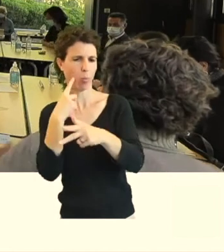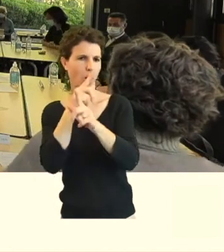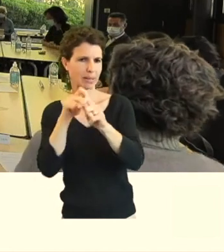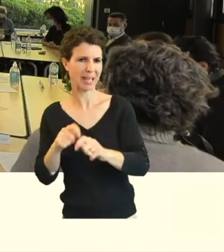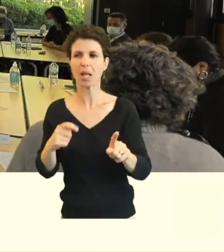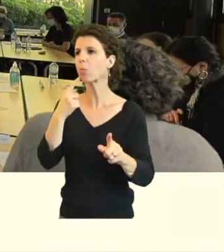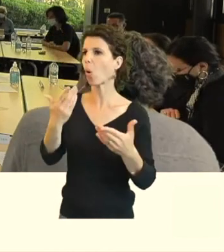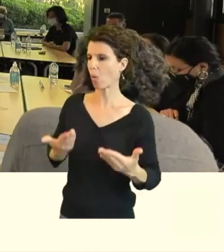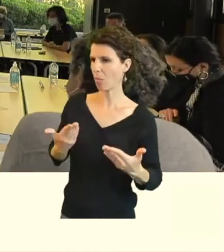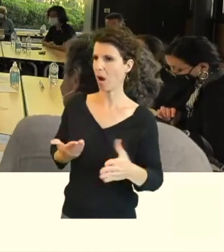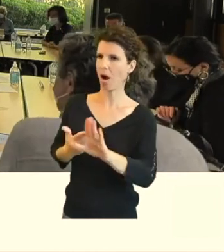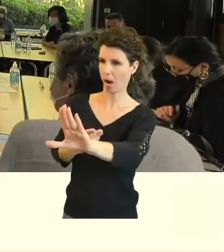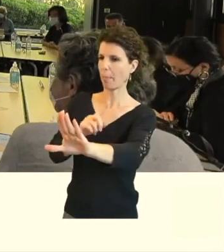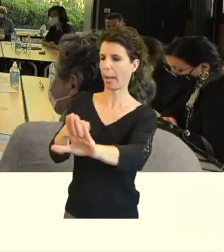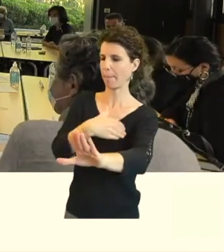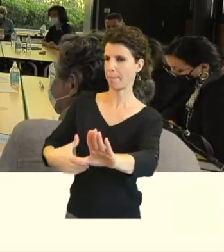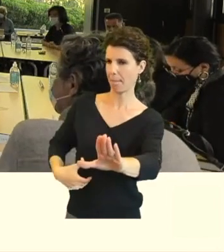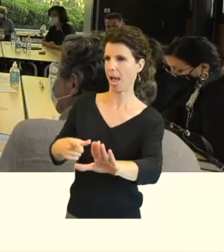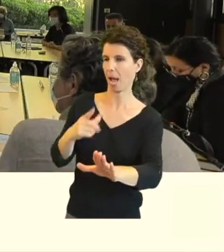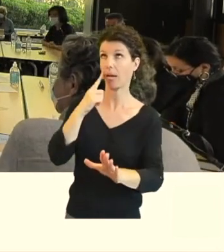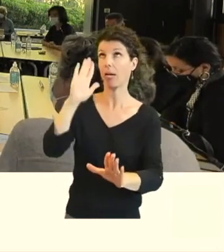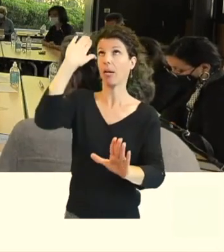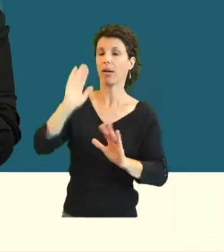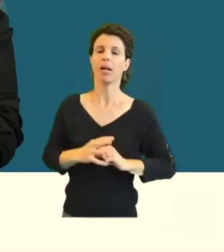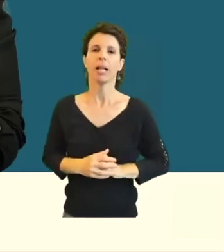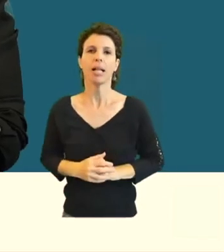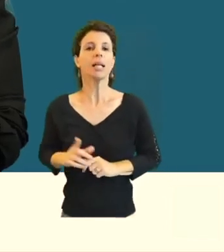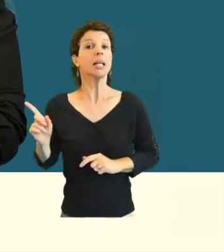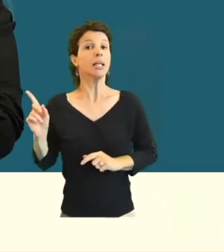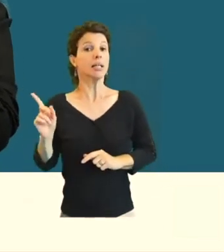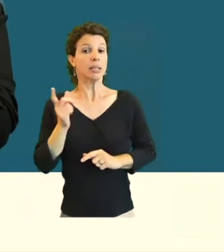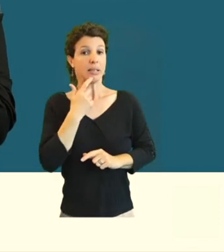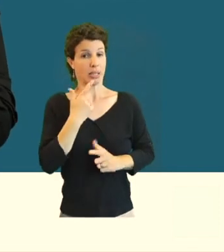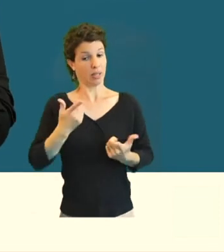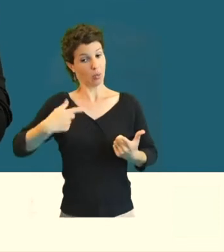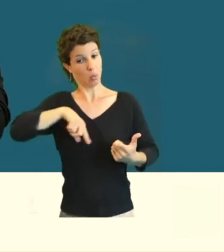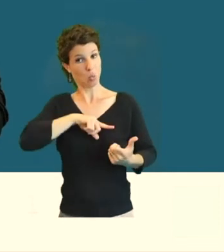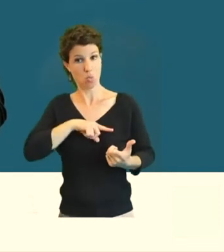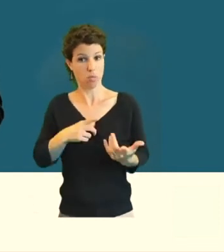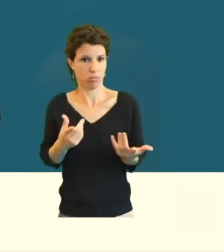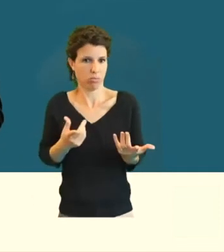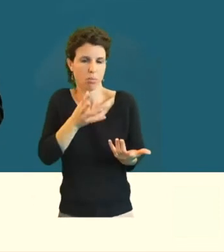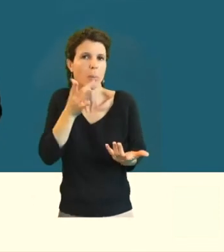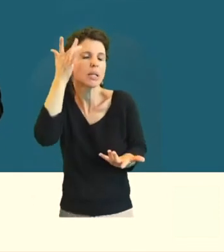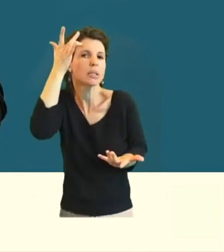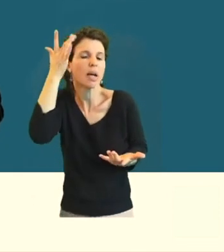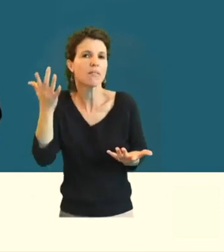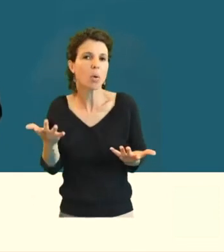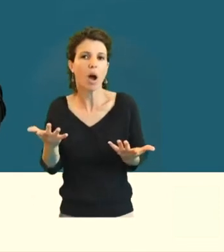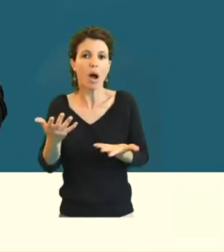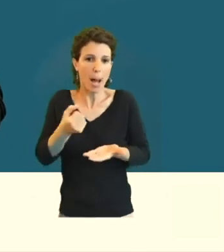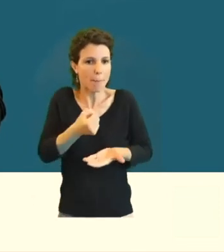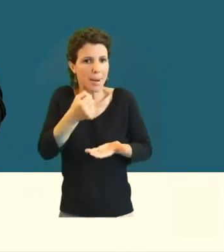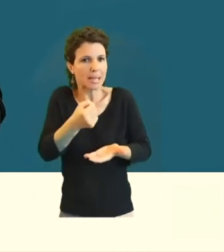Lorsque nous sommes arrivés, l'état des lieux, il n'y avait pas de service lié au logement. Nous étions dans l'incapacité de savoir quel était le